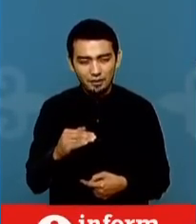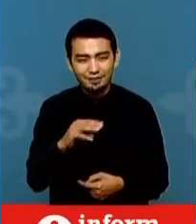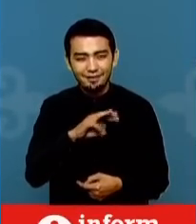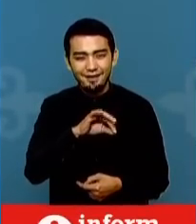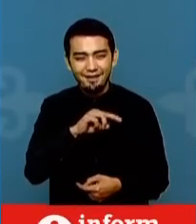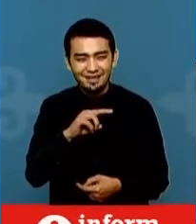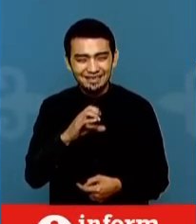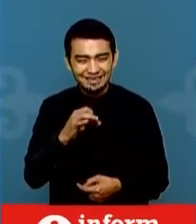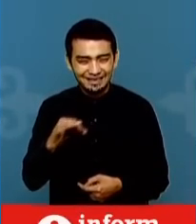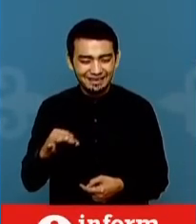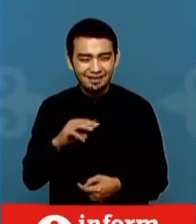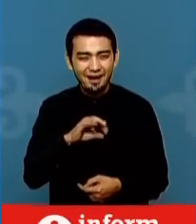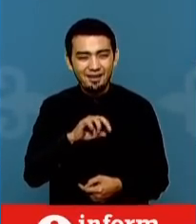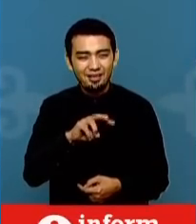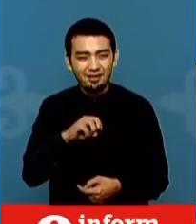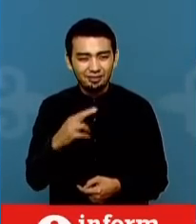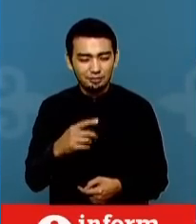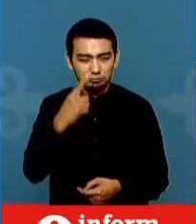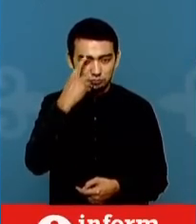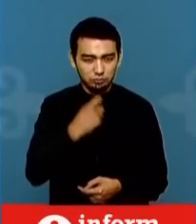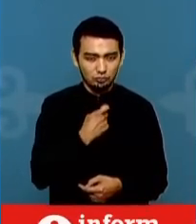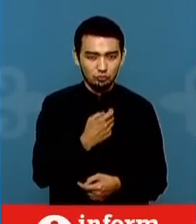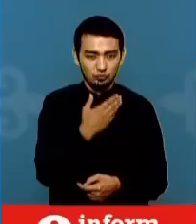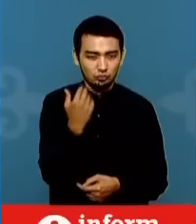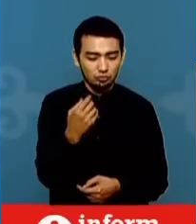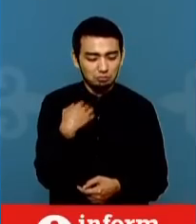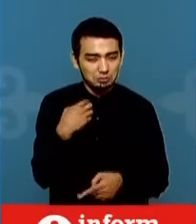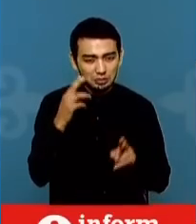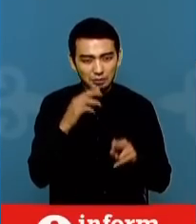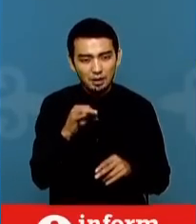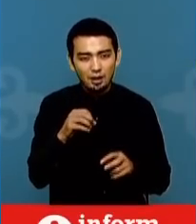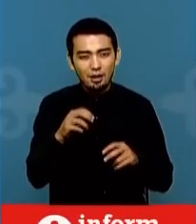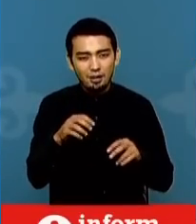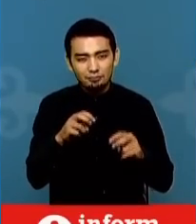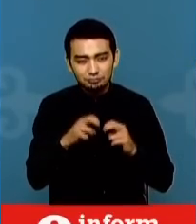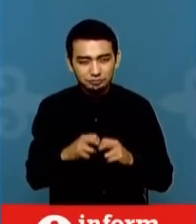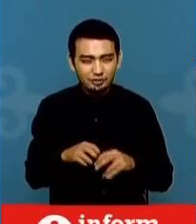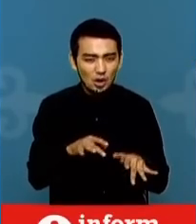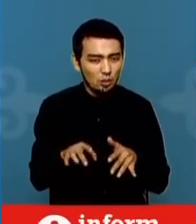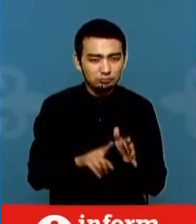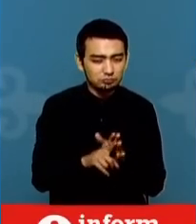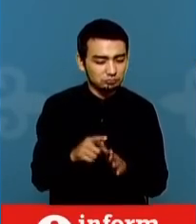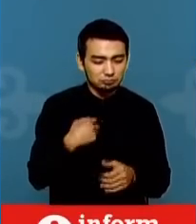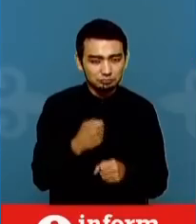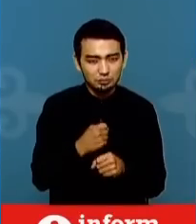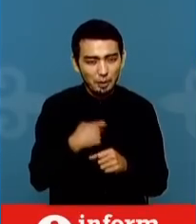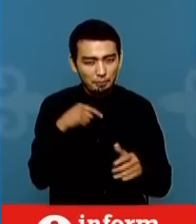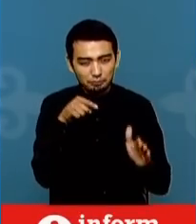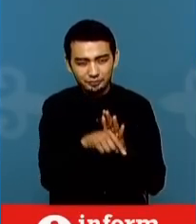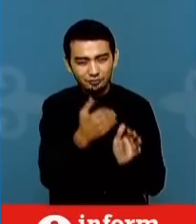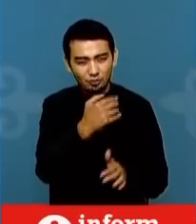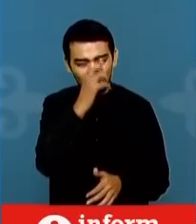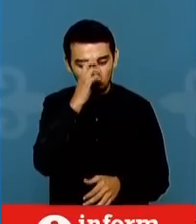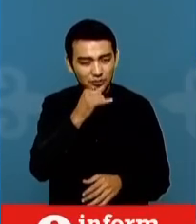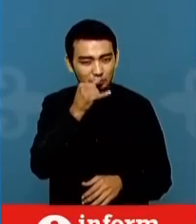Біз әзірге Тайланд билігінен бұл туралы ресми ақпарат алғанымыз жоқ. Біз тергеу ісімен айналыспаймыз. Біз құқық қорғау органы емеспіз. Біз